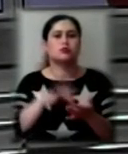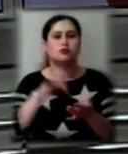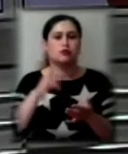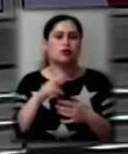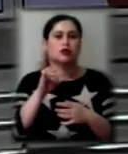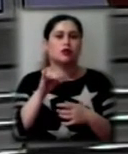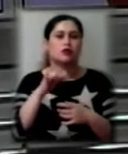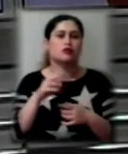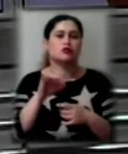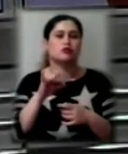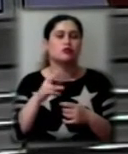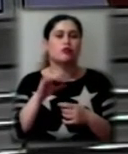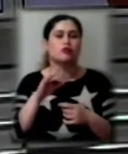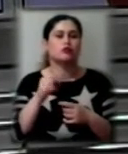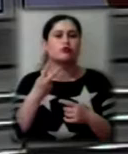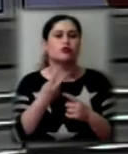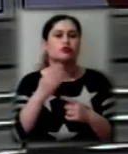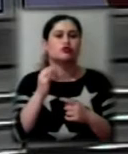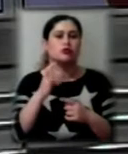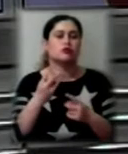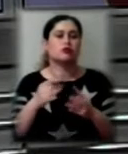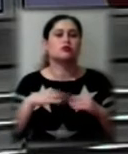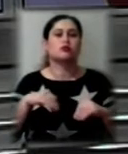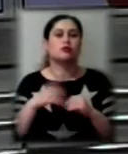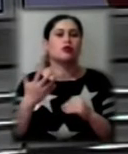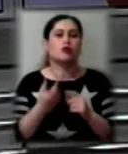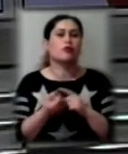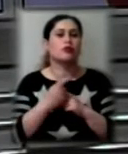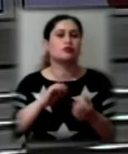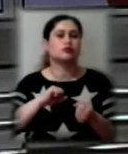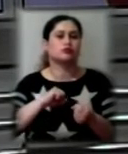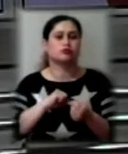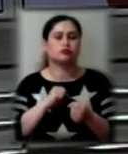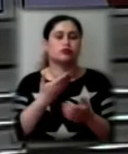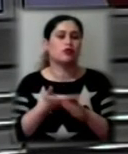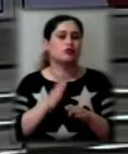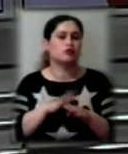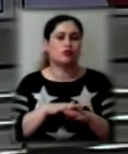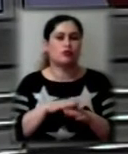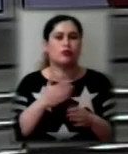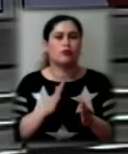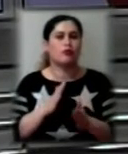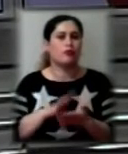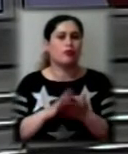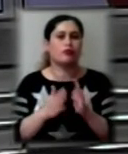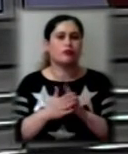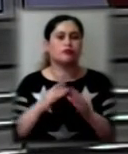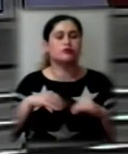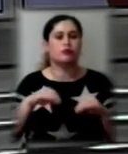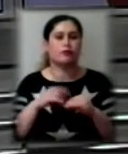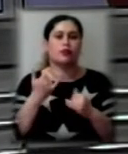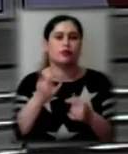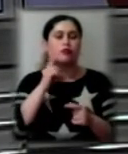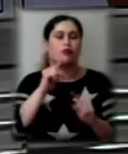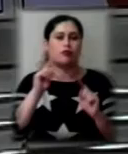соціальних послуг «Другий шанс» для родин, які опинилися у скрутних життєвих обставинах. Наразі репортаж готується до ефіру. Зараз про це